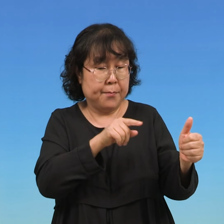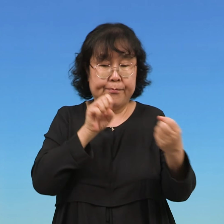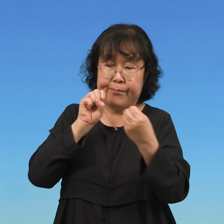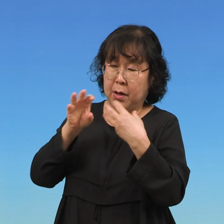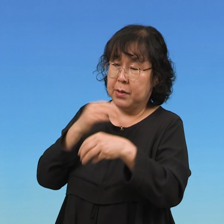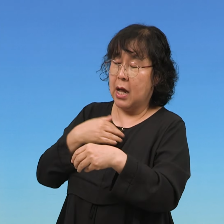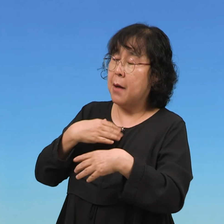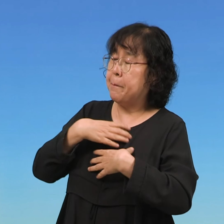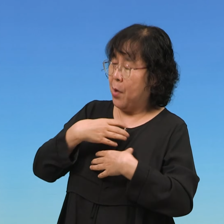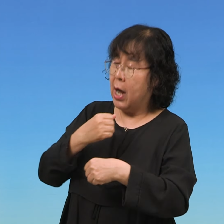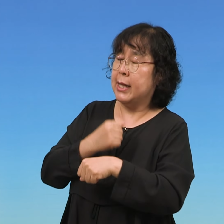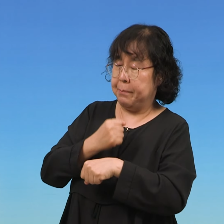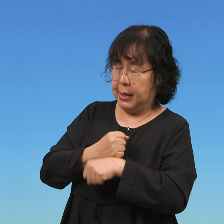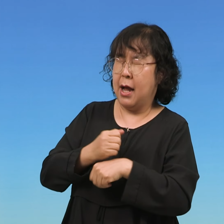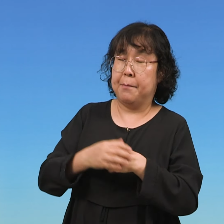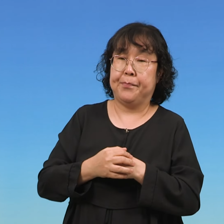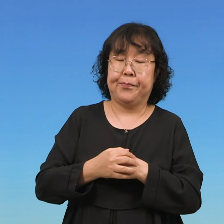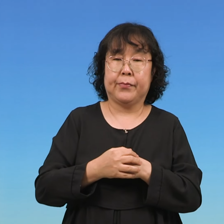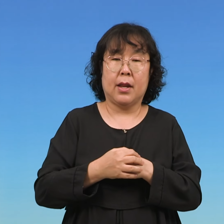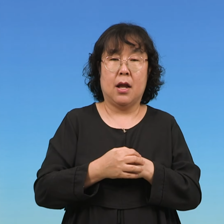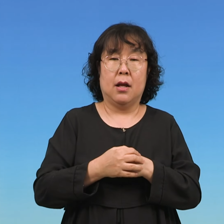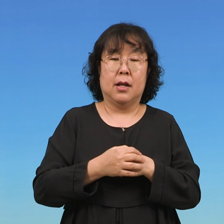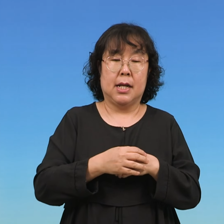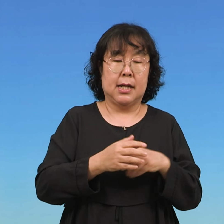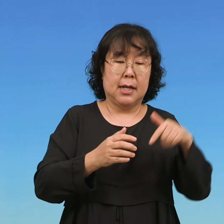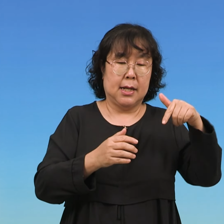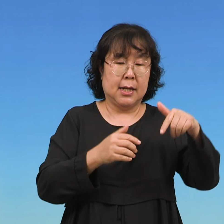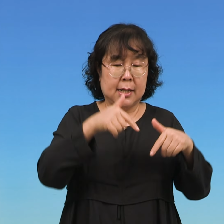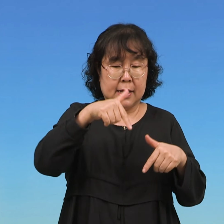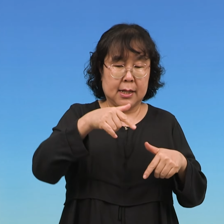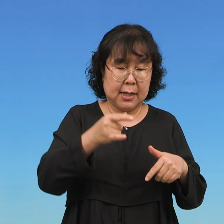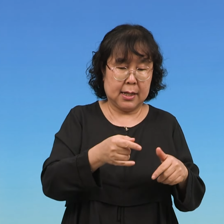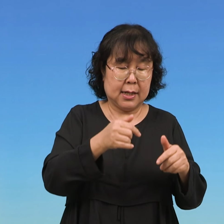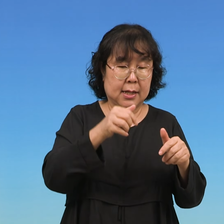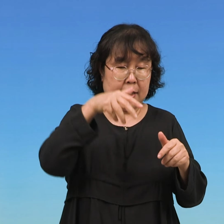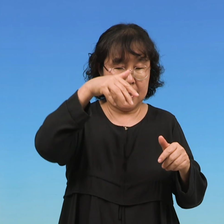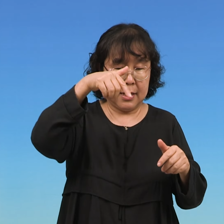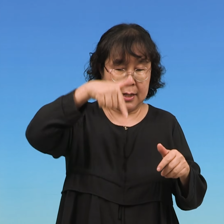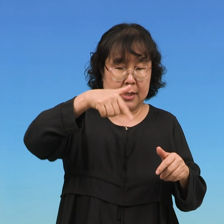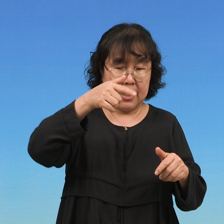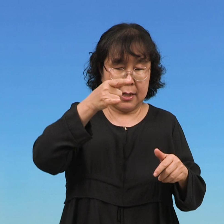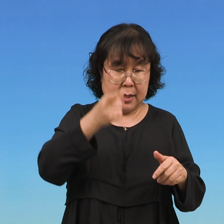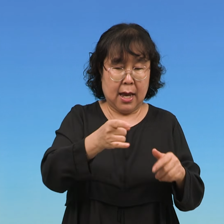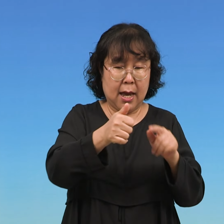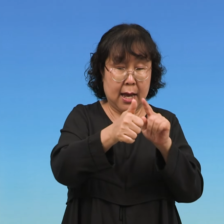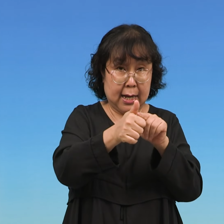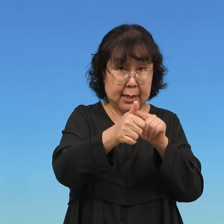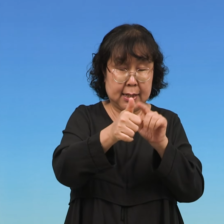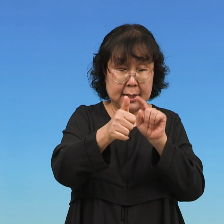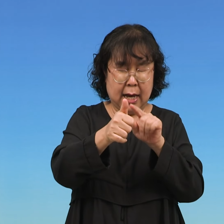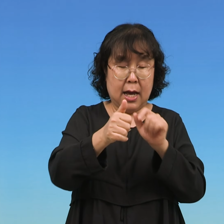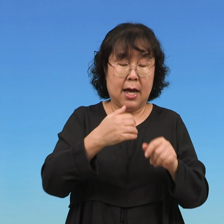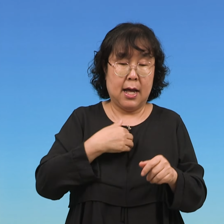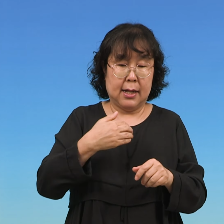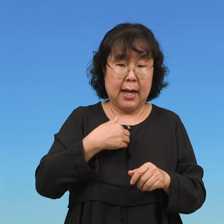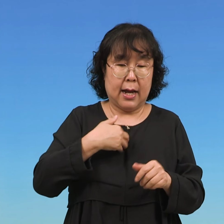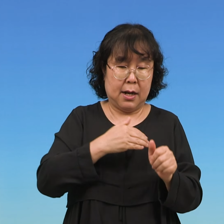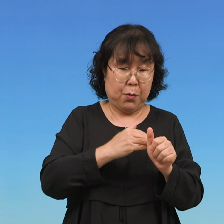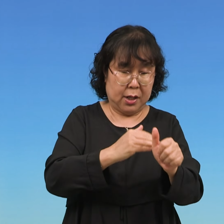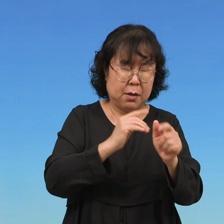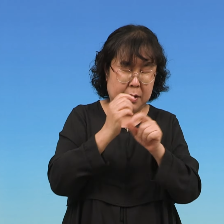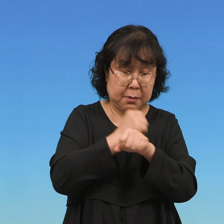하니 그가 이르되 평안하나이다 그 다음 보세요 우리 주인께서 나를 보내시며 말씀하시기를